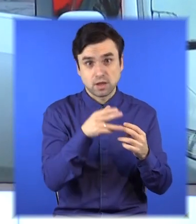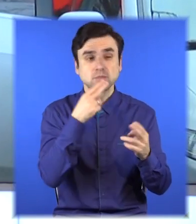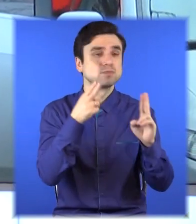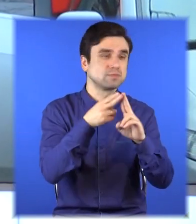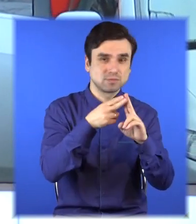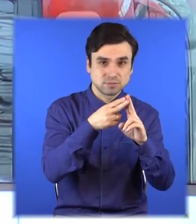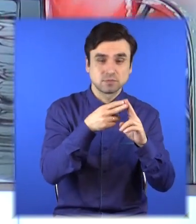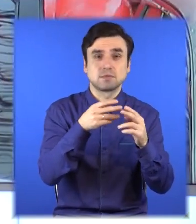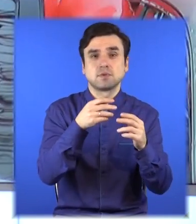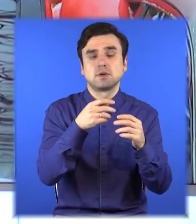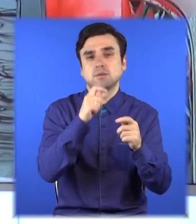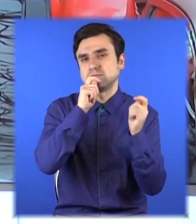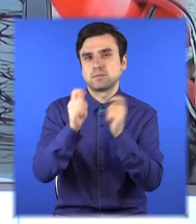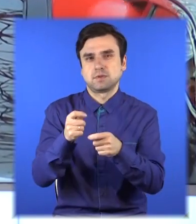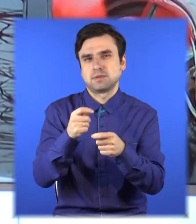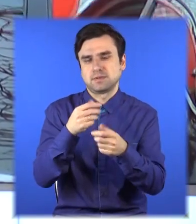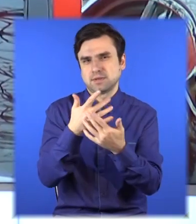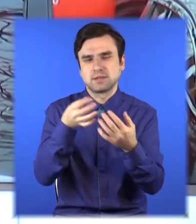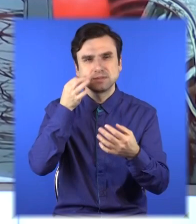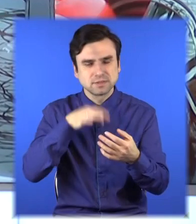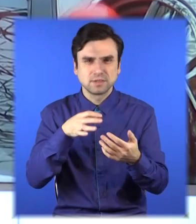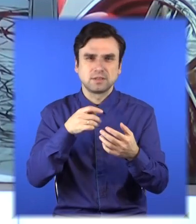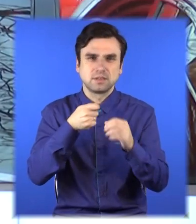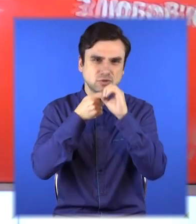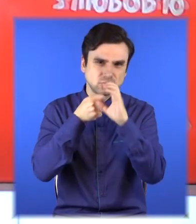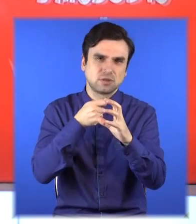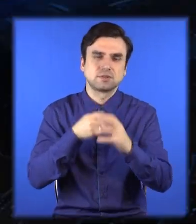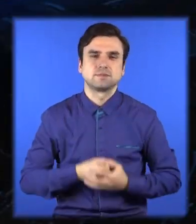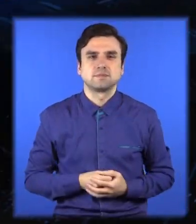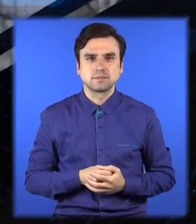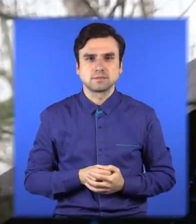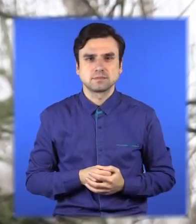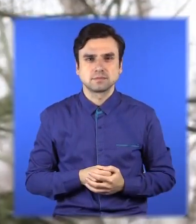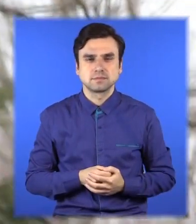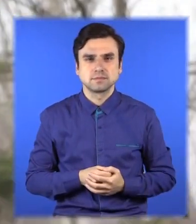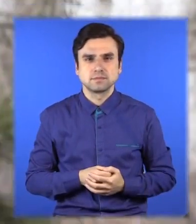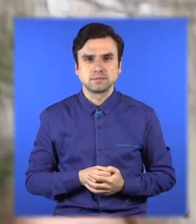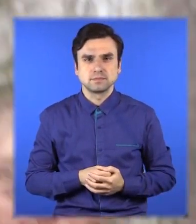на згадку. Поринула в цей світ романтики Олена Трунова.